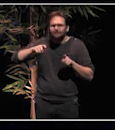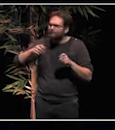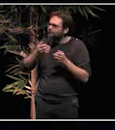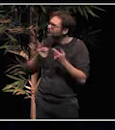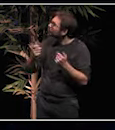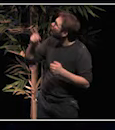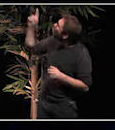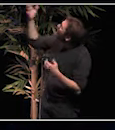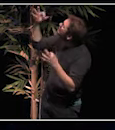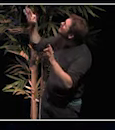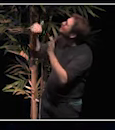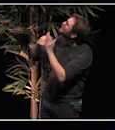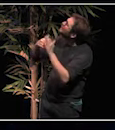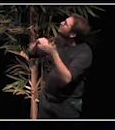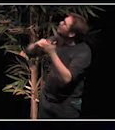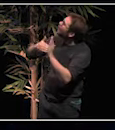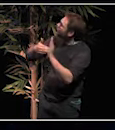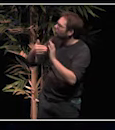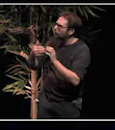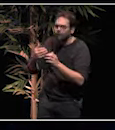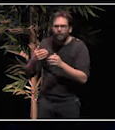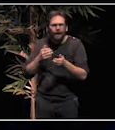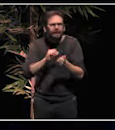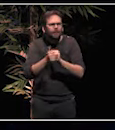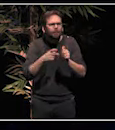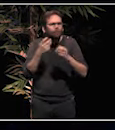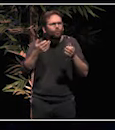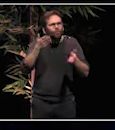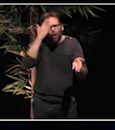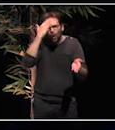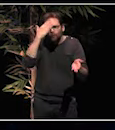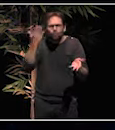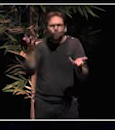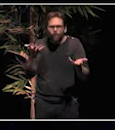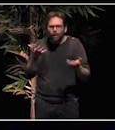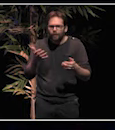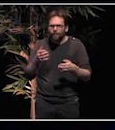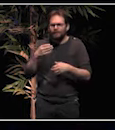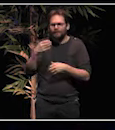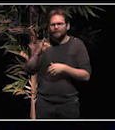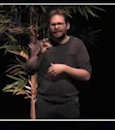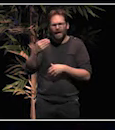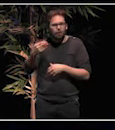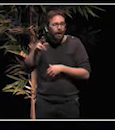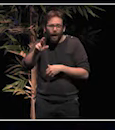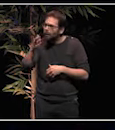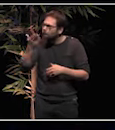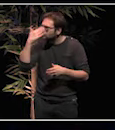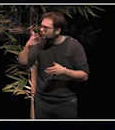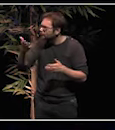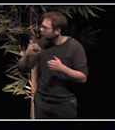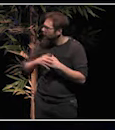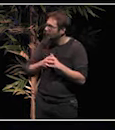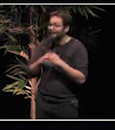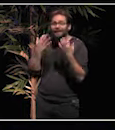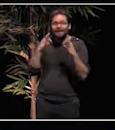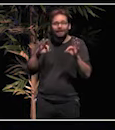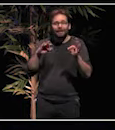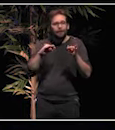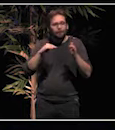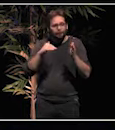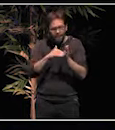10 000 mètres par exemple, on va prendre l'épreuve la plus commune, plus connue en tout cas en France, qui est l'UTMB, hein, je pense que tu seras d'accord avec moi, oui. Nathalie. 10 000 mètres de